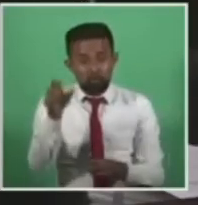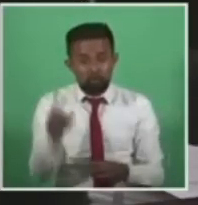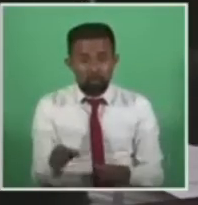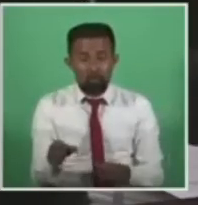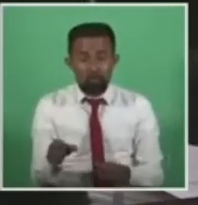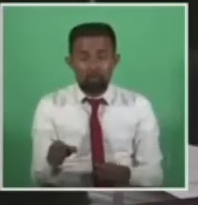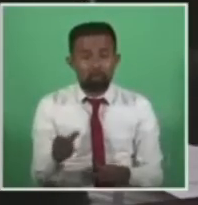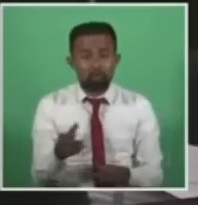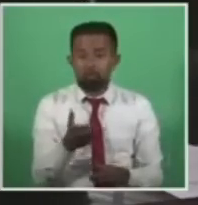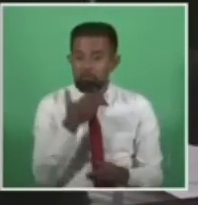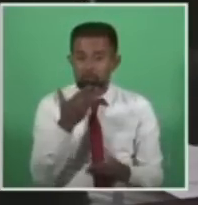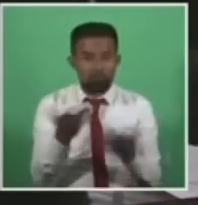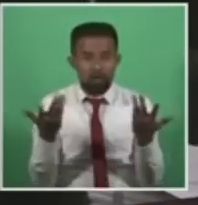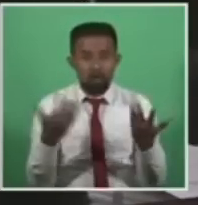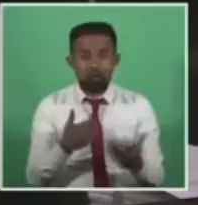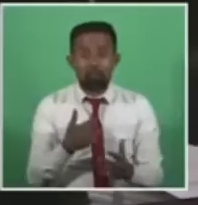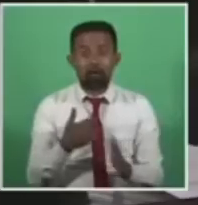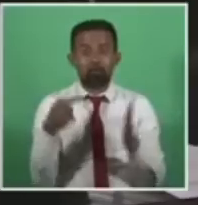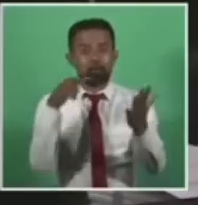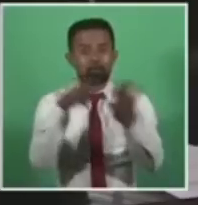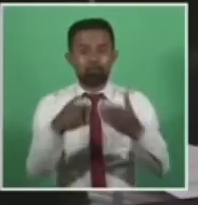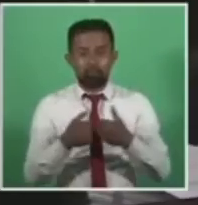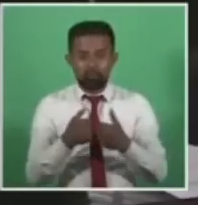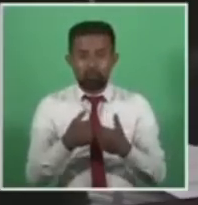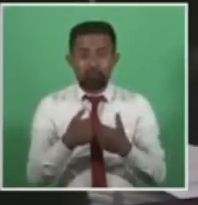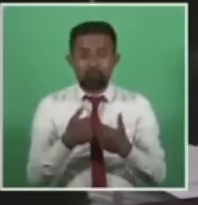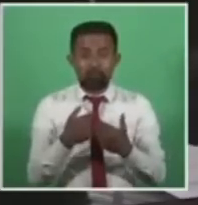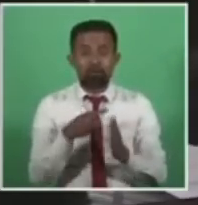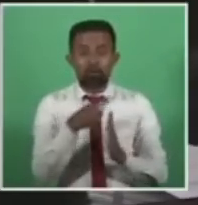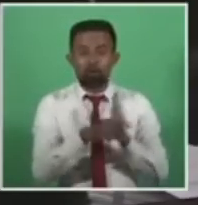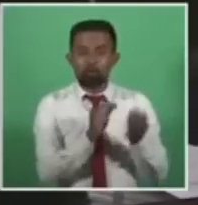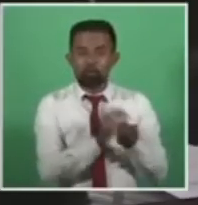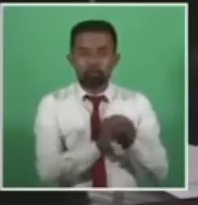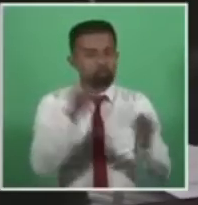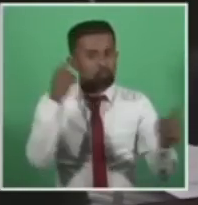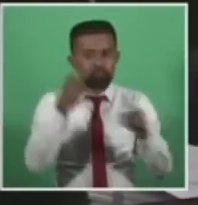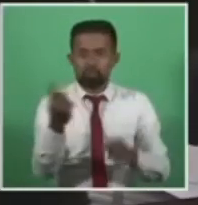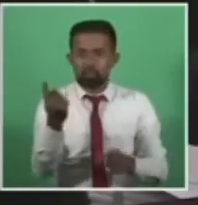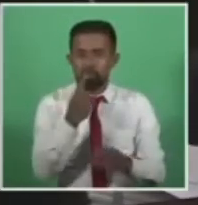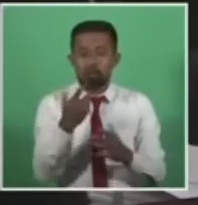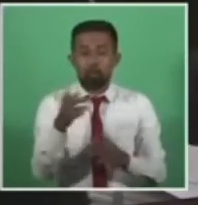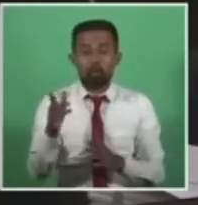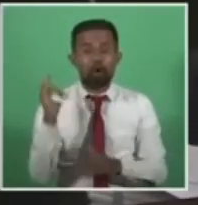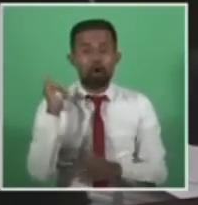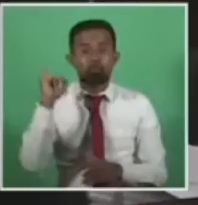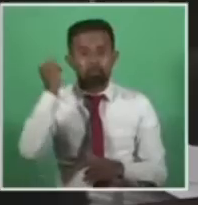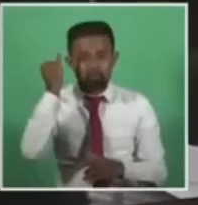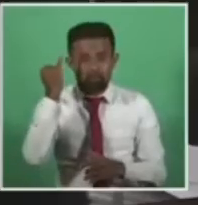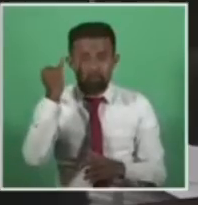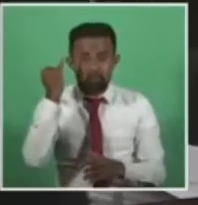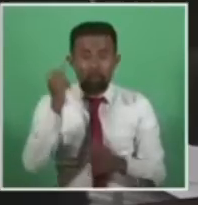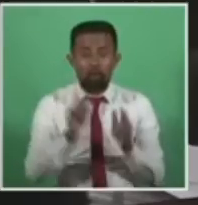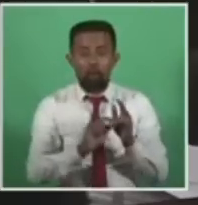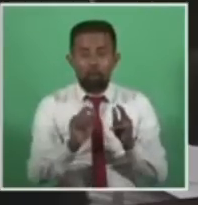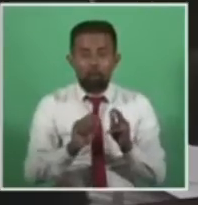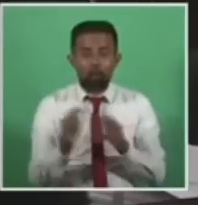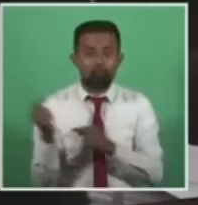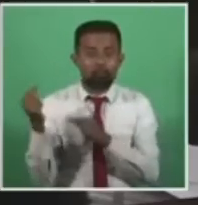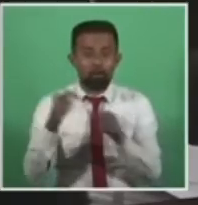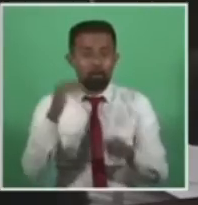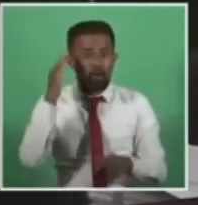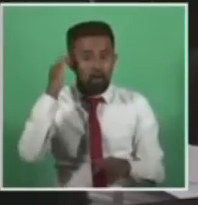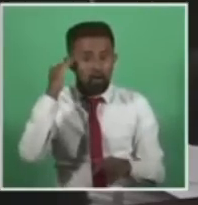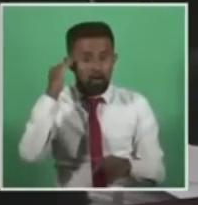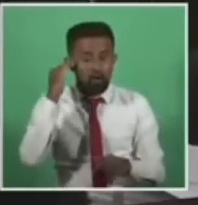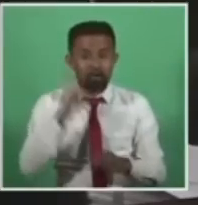කොහෙත්ම පුළුවන්කමක් නැහැ මට ඉලක්ක කරලා ජාතික ආරක්ෂාව ගැන කියන්න. ඔබතුමා හමුදාපති විදිහට ඉන්නකොට හමුදා මූලස්ථානෙට පැනපු